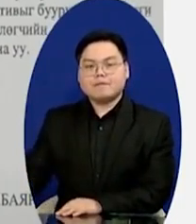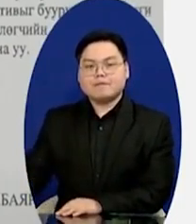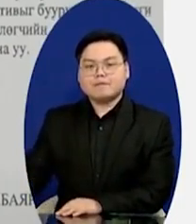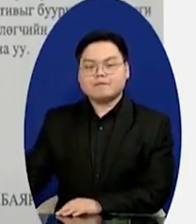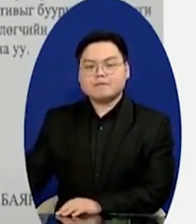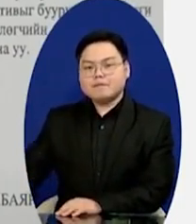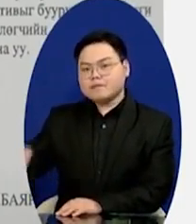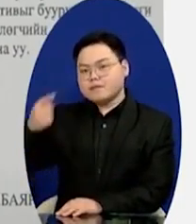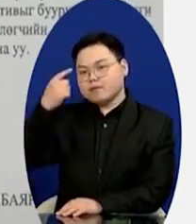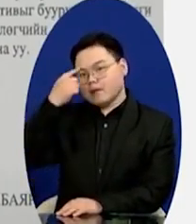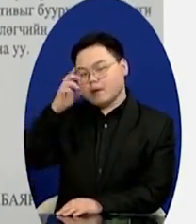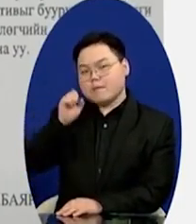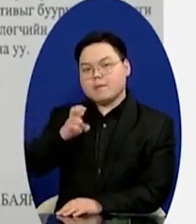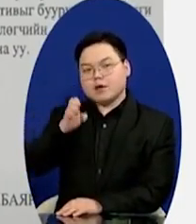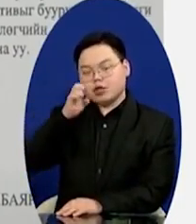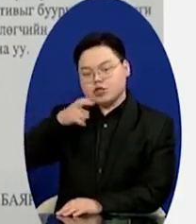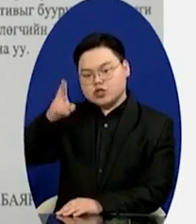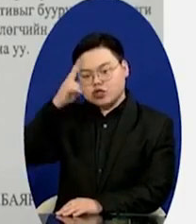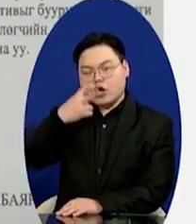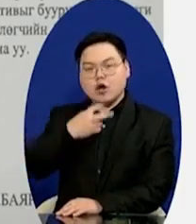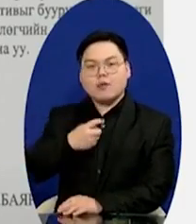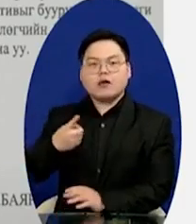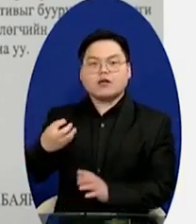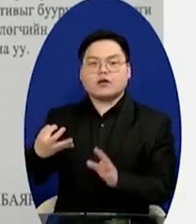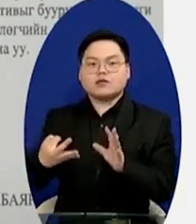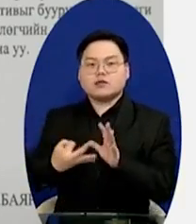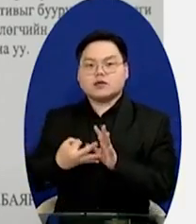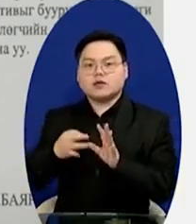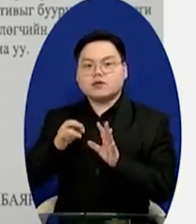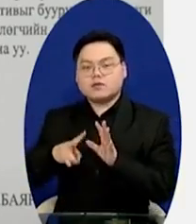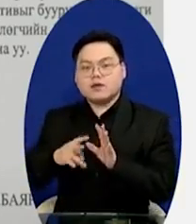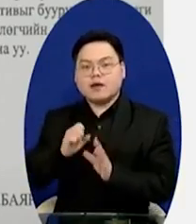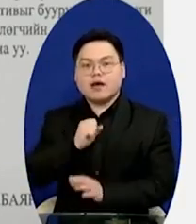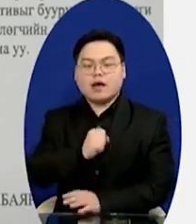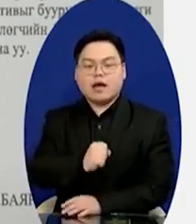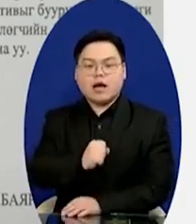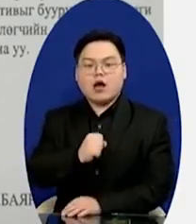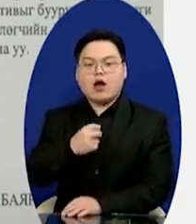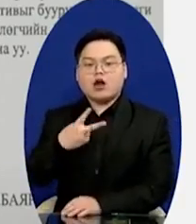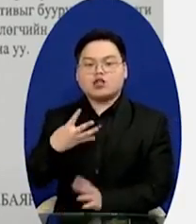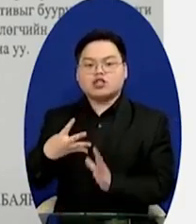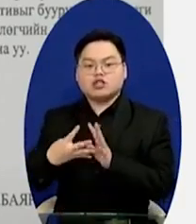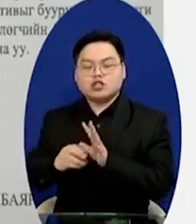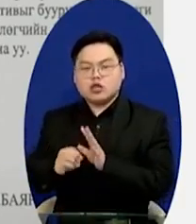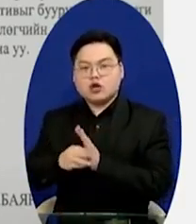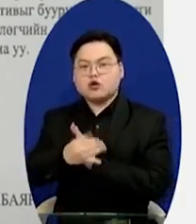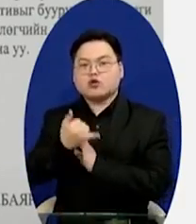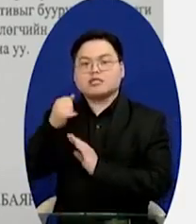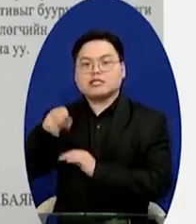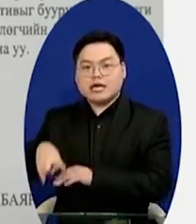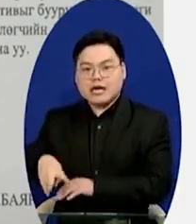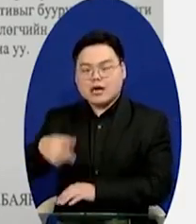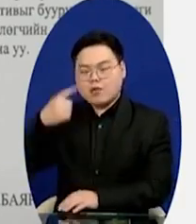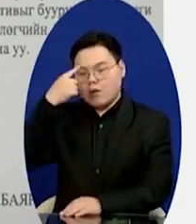Монгол банкны ерөнхийлөгчийн 2018 оны А290 дугаартай тушаалн Монгол